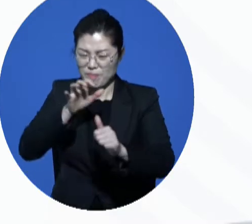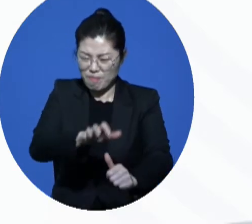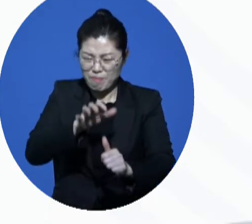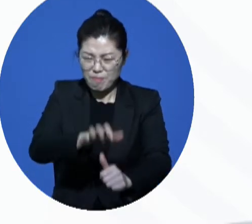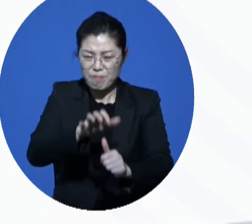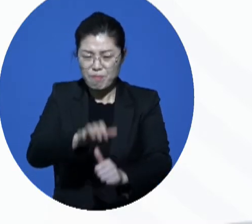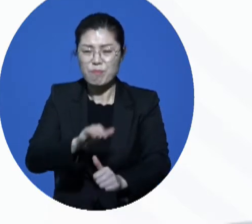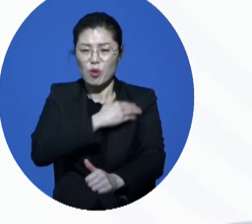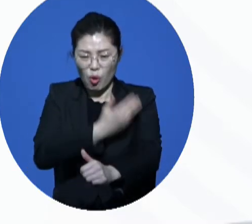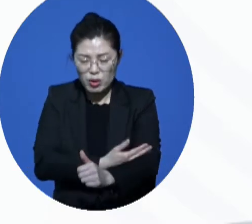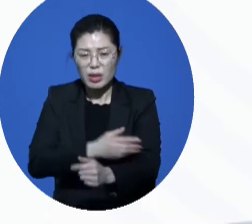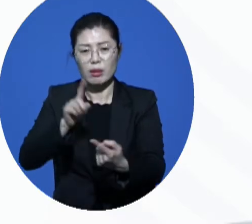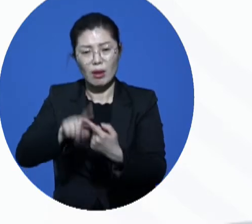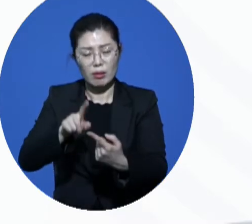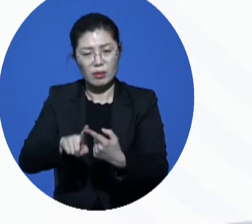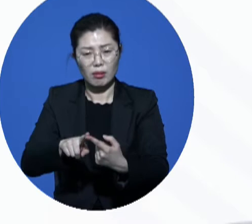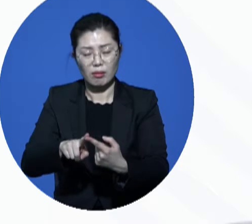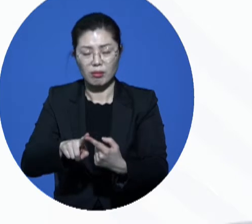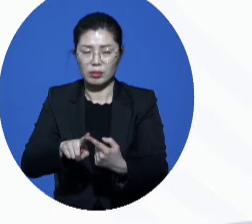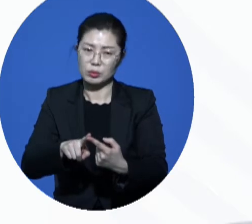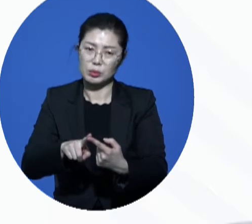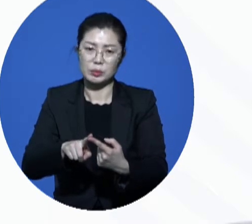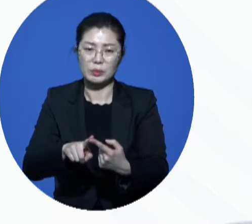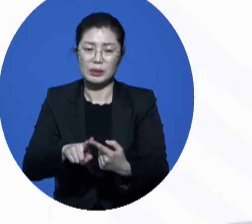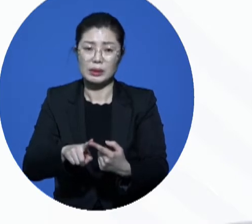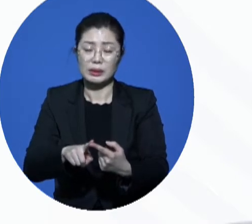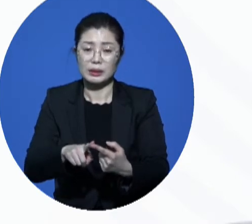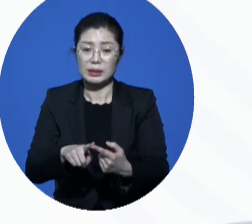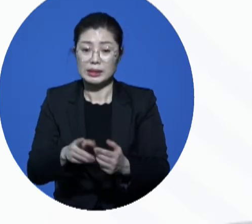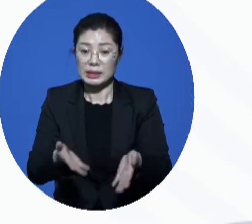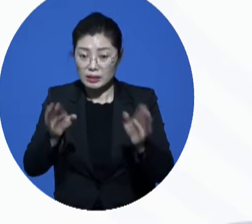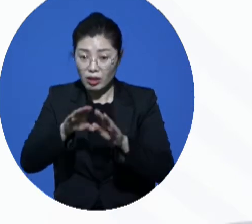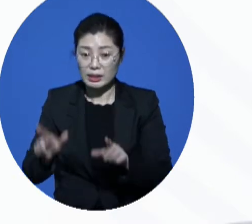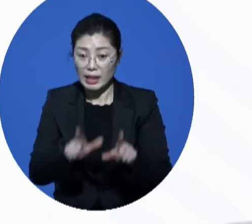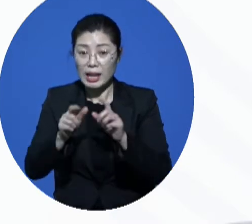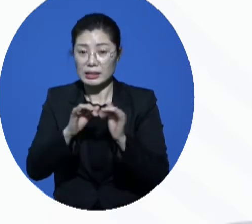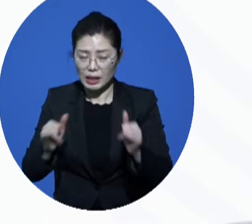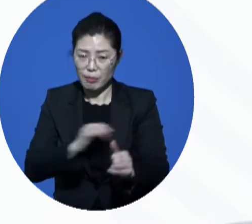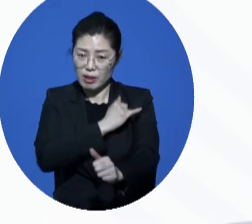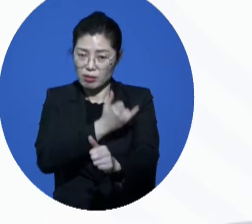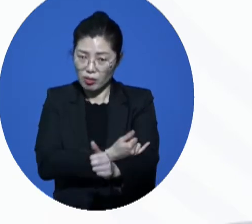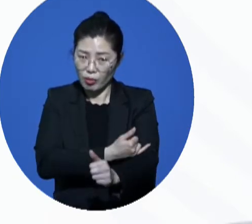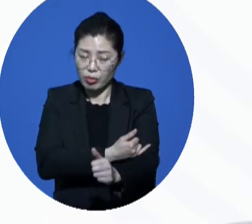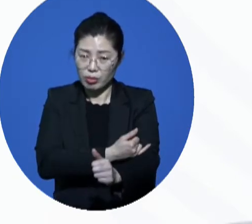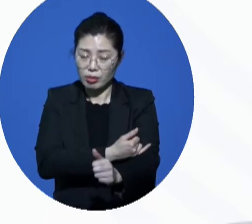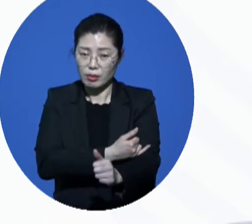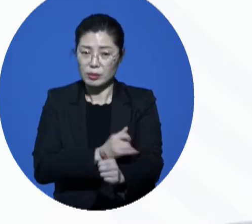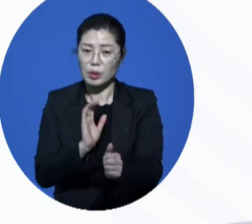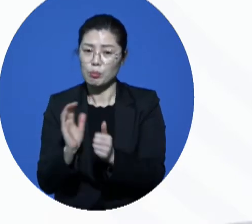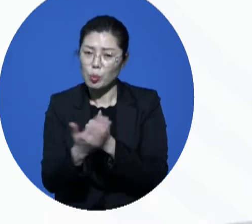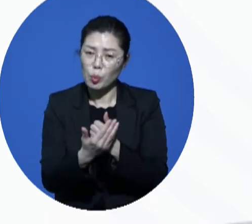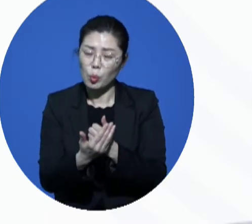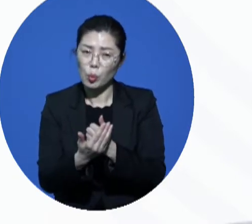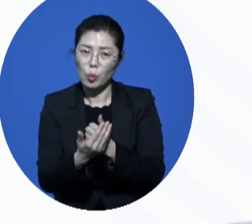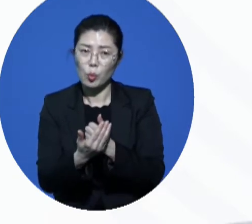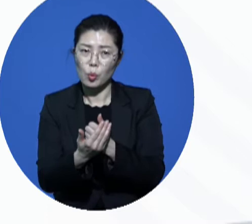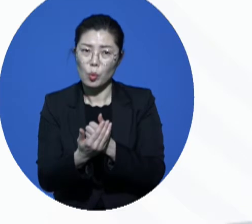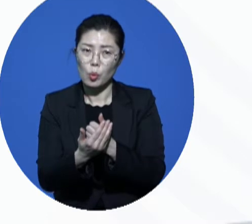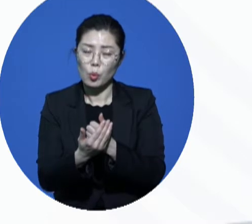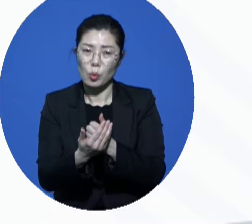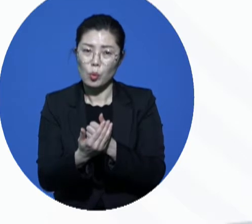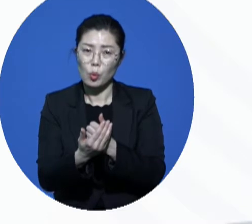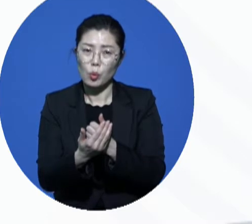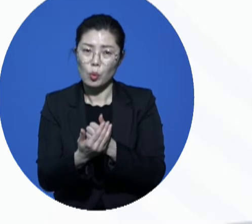대해서 스스로도 인권을 보호한다. 이들을 보호해준다. 이들을 안전하게 관리한다라는 이름으로, 그러니까